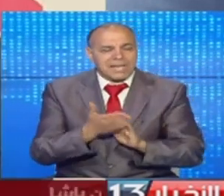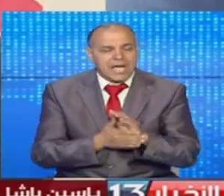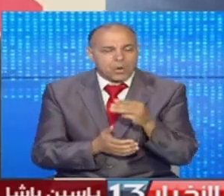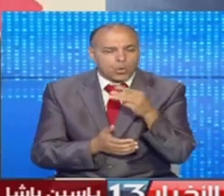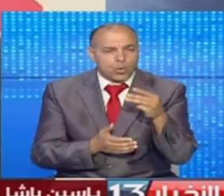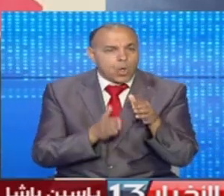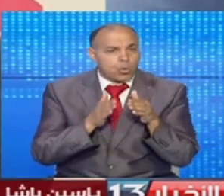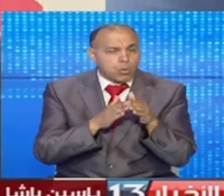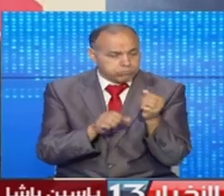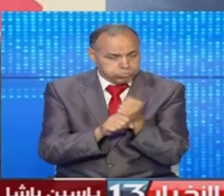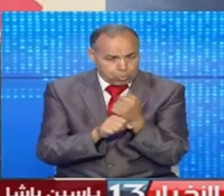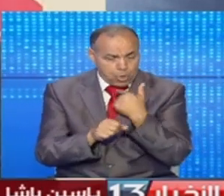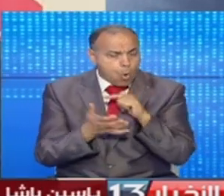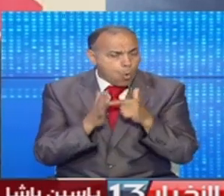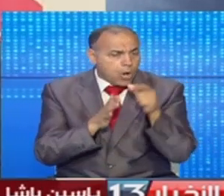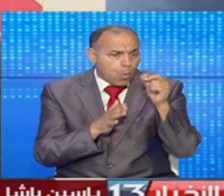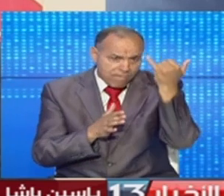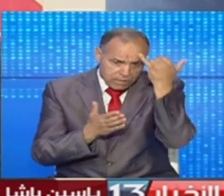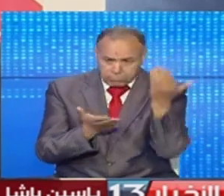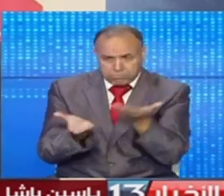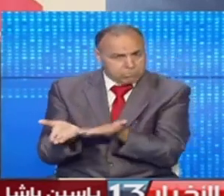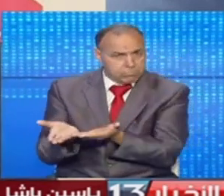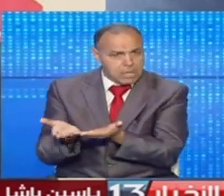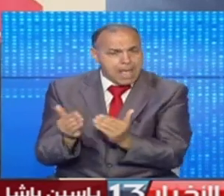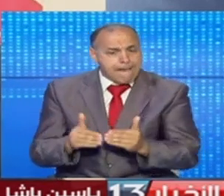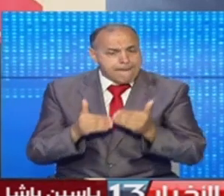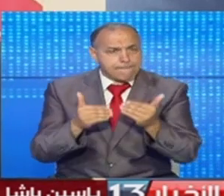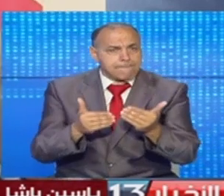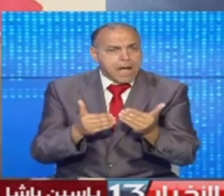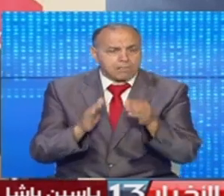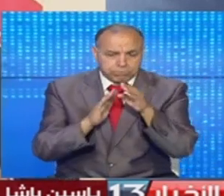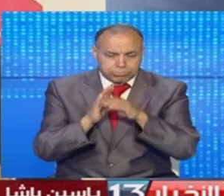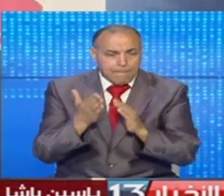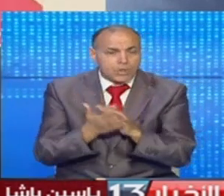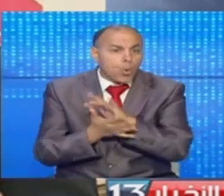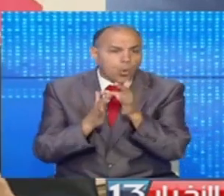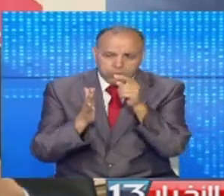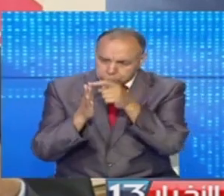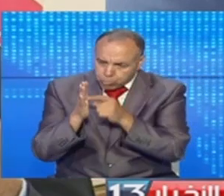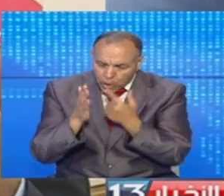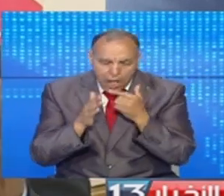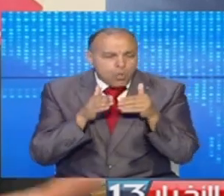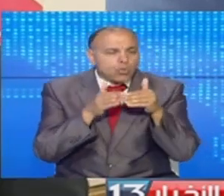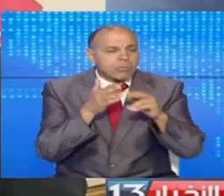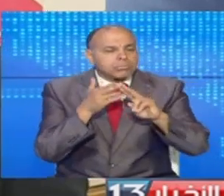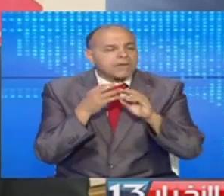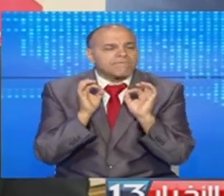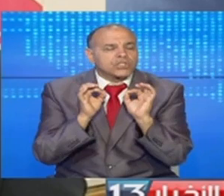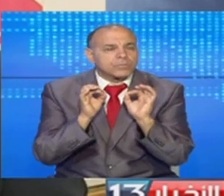ضمن المركز التكوين المهني أن كل واحد يقدم مقترح، بعد هذا يقع تصنيف المشاريع، نحاول نستجيب أكثر ما